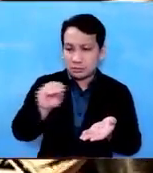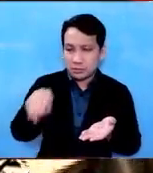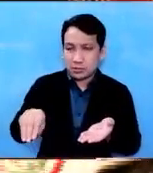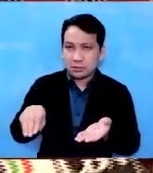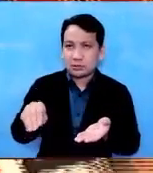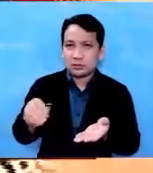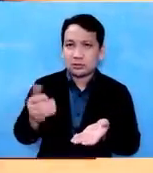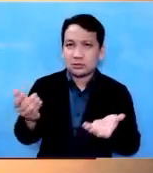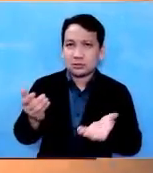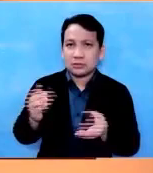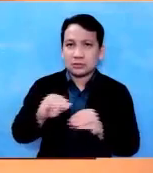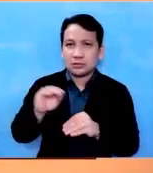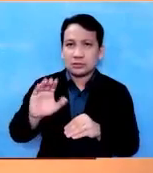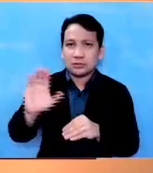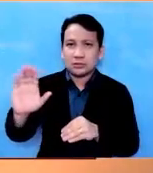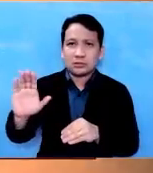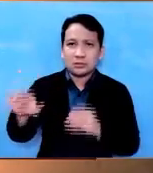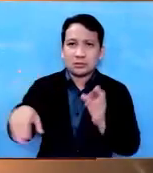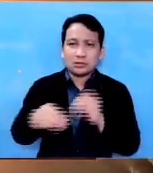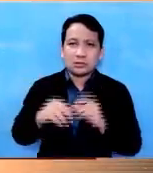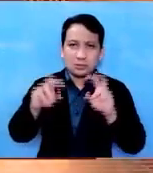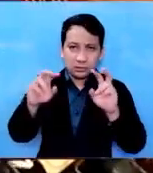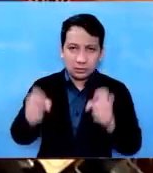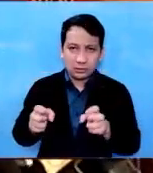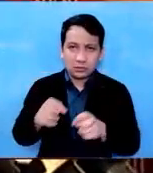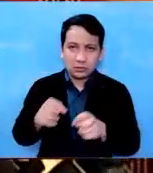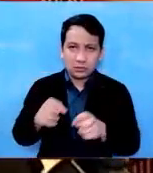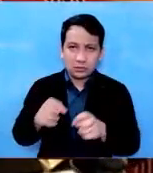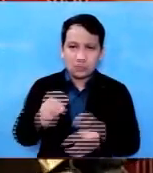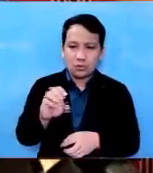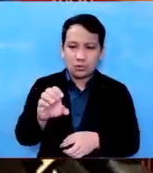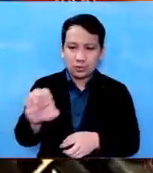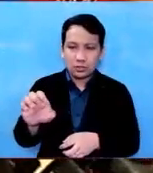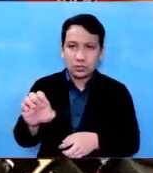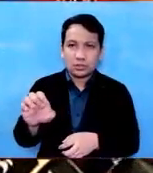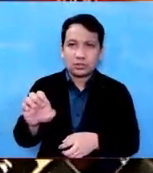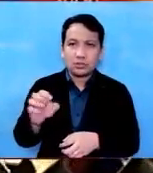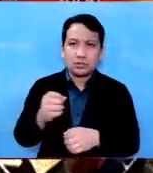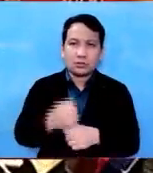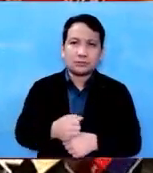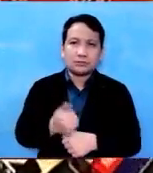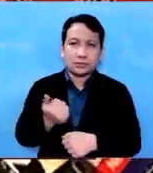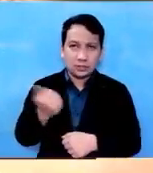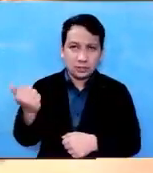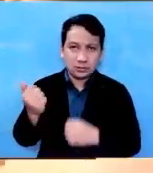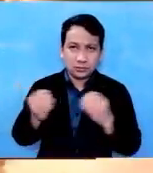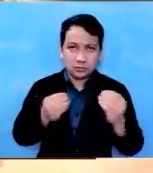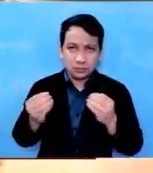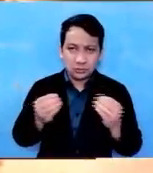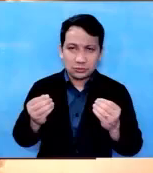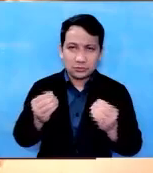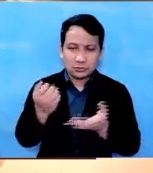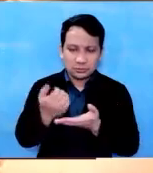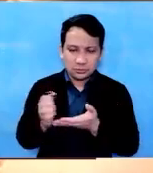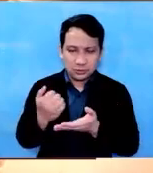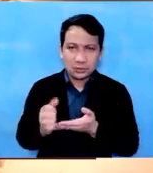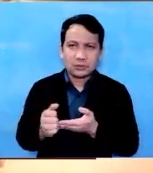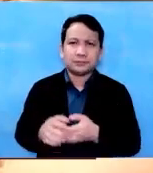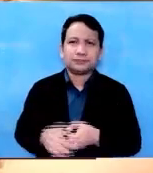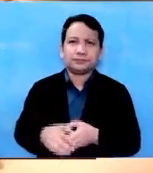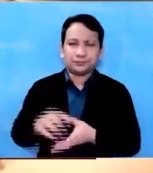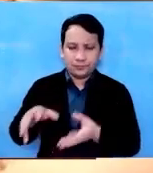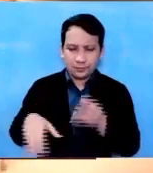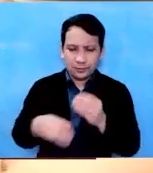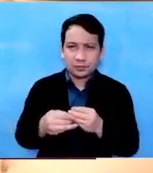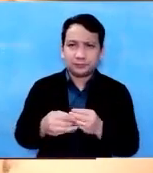natin po sa kanilang yung tinatawag na MOOE o yung maintenance and other operating expenses. Kabilang sa 215